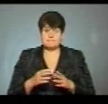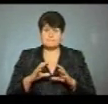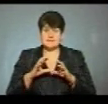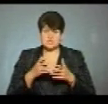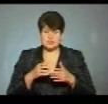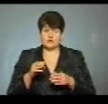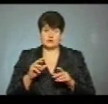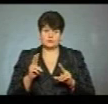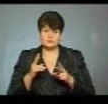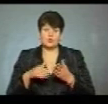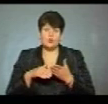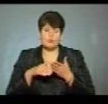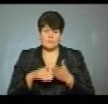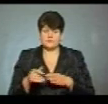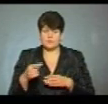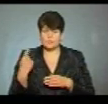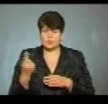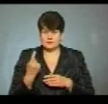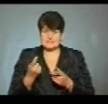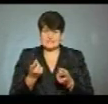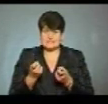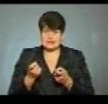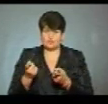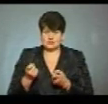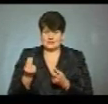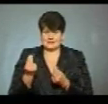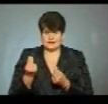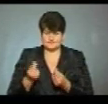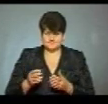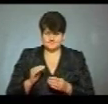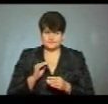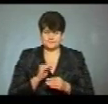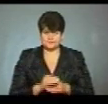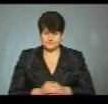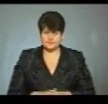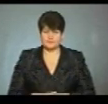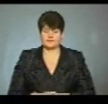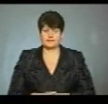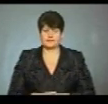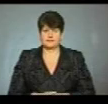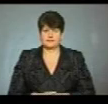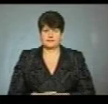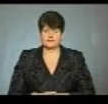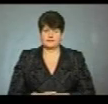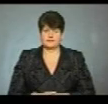трейд-клуб допомагатиме Тернопільщині залучити інвесторів. Більше про це Анастасія Чечко